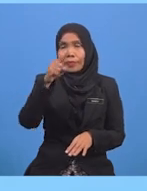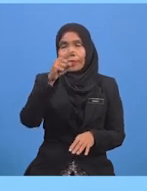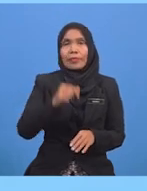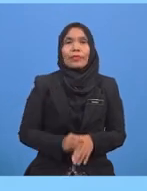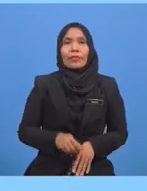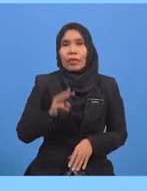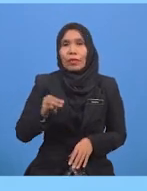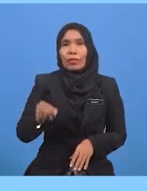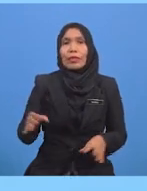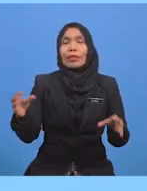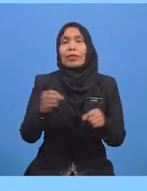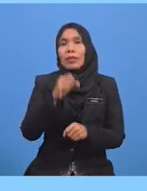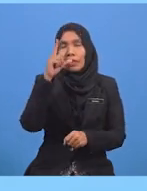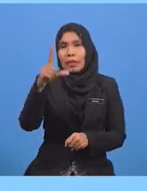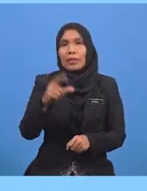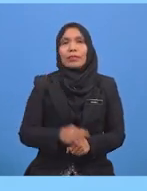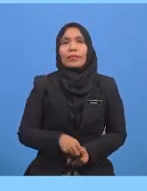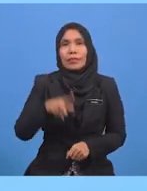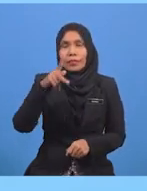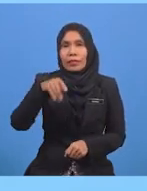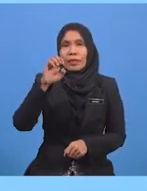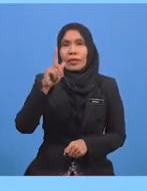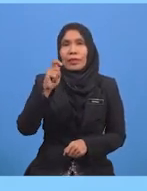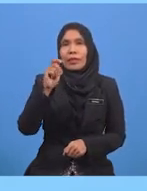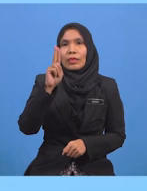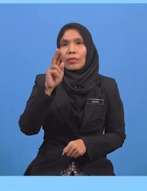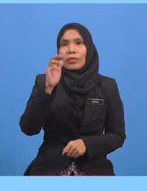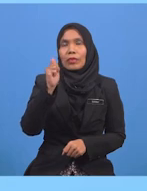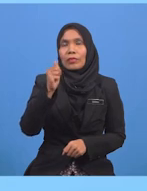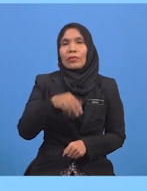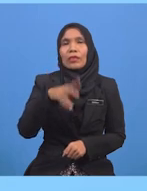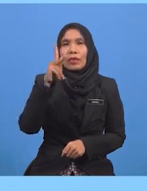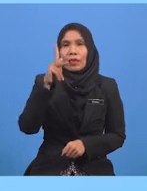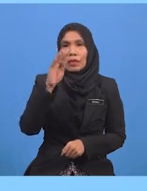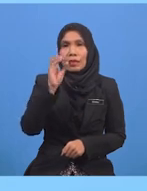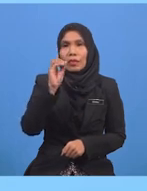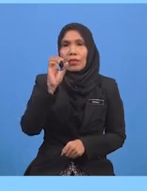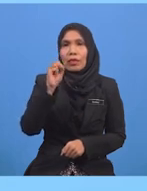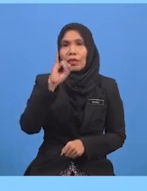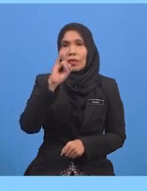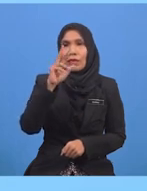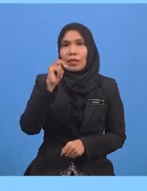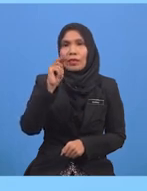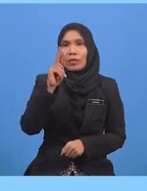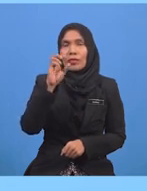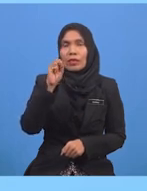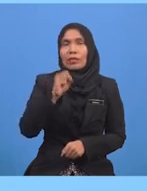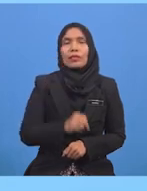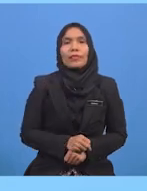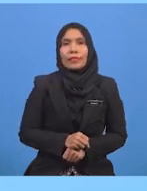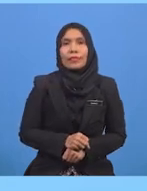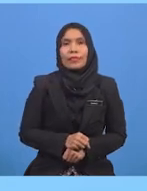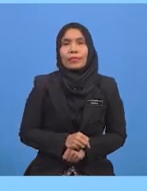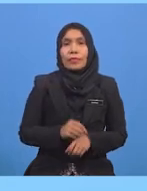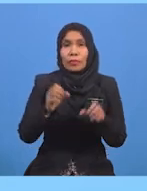bahawa petua kosinus sesuai digunakan untuk mencari panjang sisi